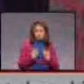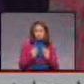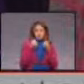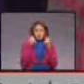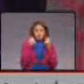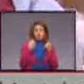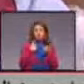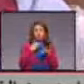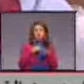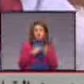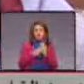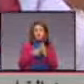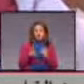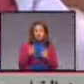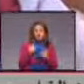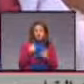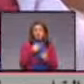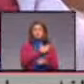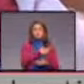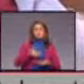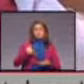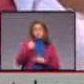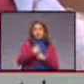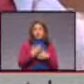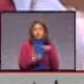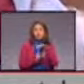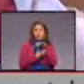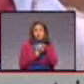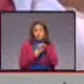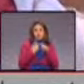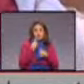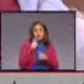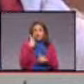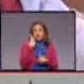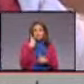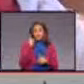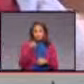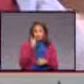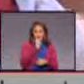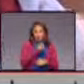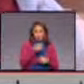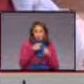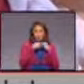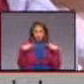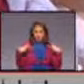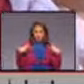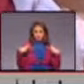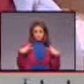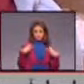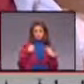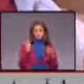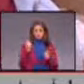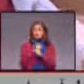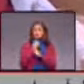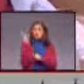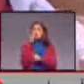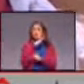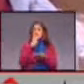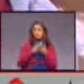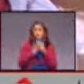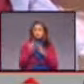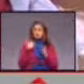شغلانه شغلانه سانس حقوق لسه متخرج 2011 وزي ما انت شايفه كده انا مالتش شغل بقالي